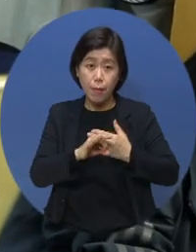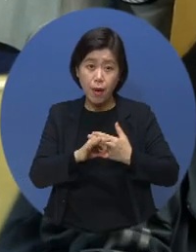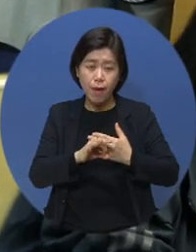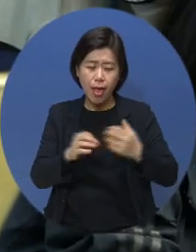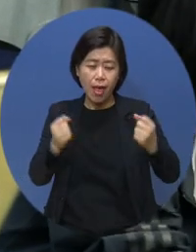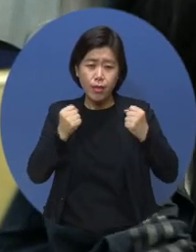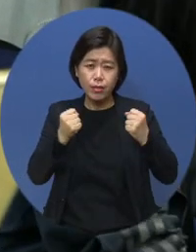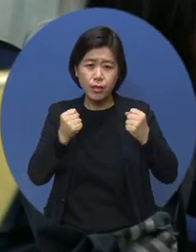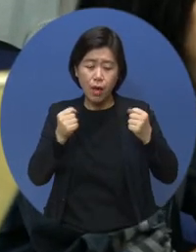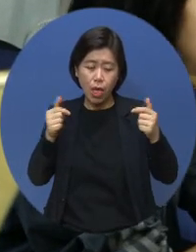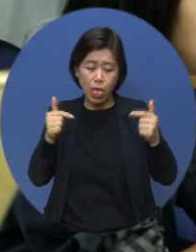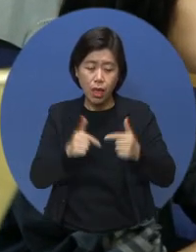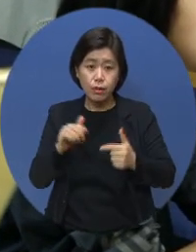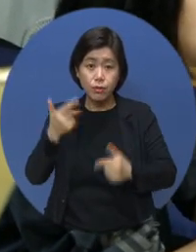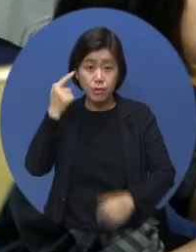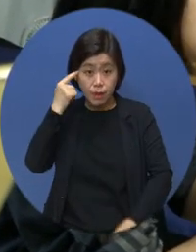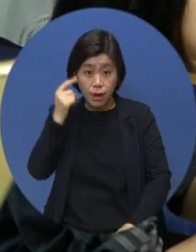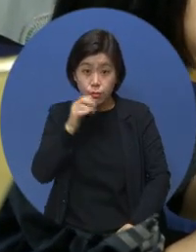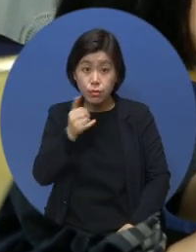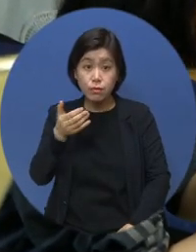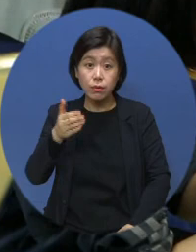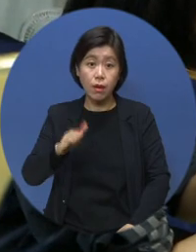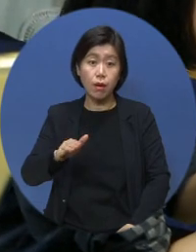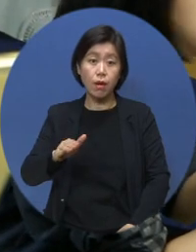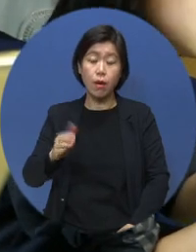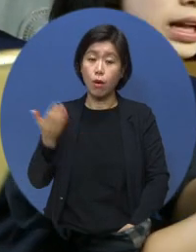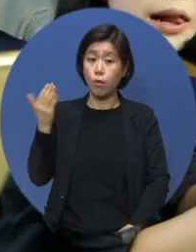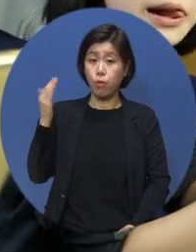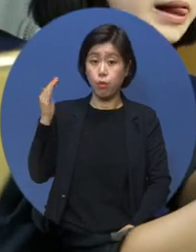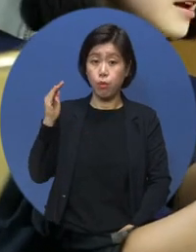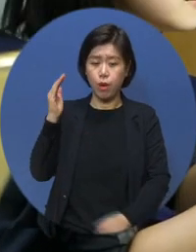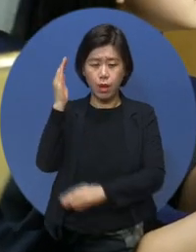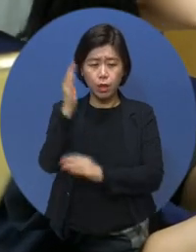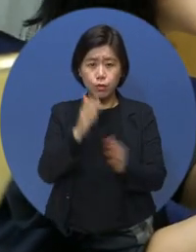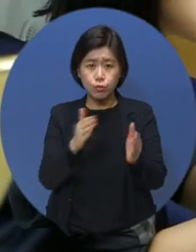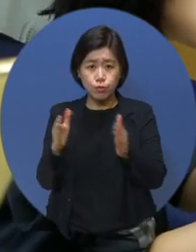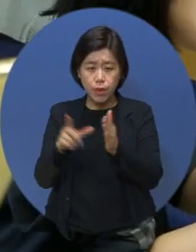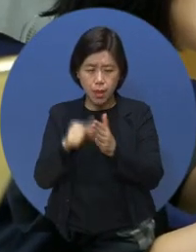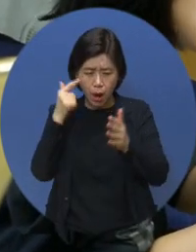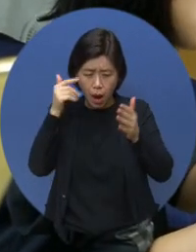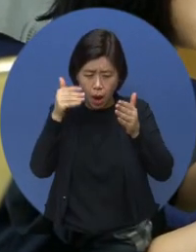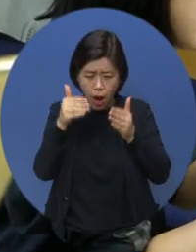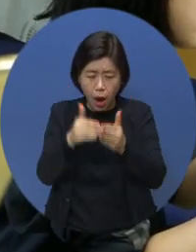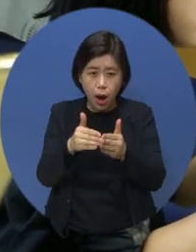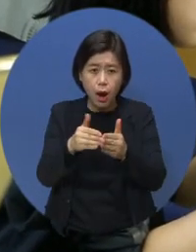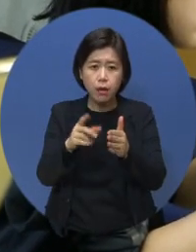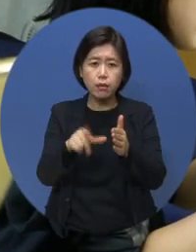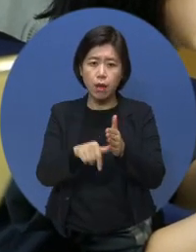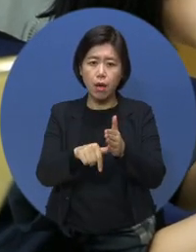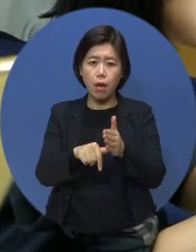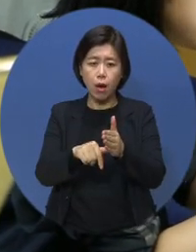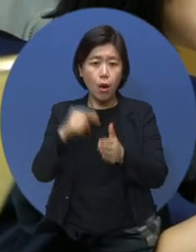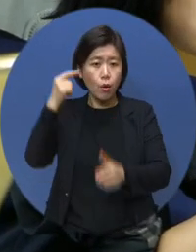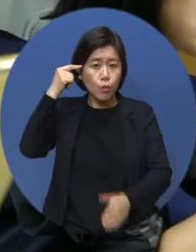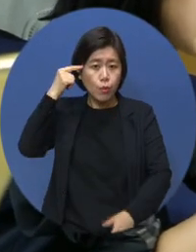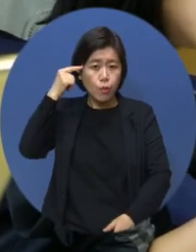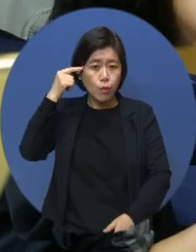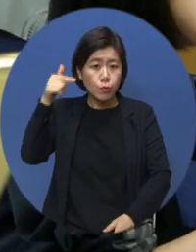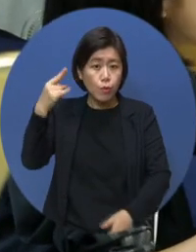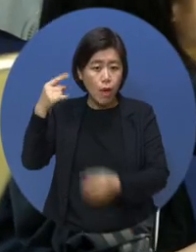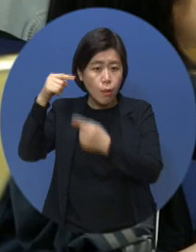소모가 클 거라고 생각했었는데 뭐 지금 최근에 그 작업을 하면서 집중하다보면 그것 또한 최소 뭐 생기는 것